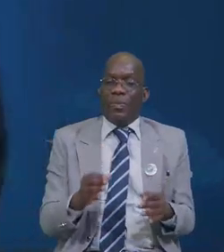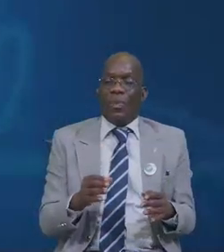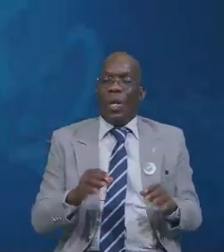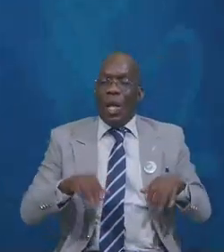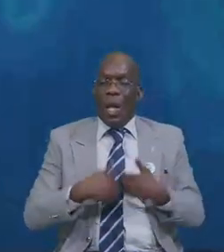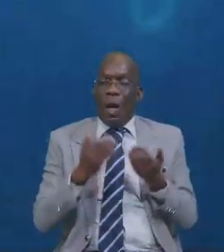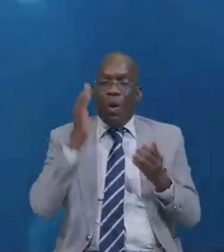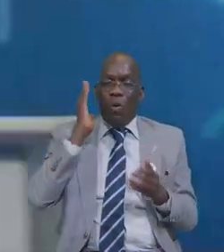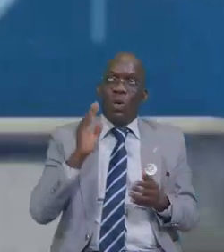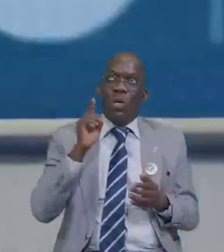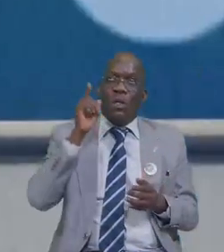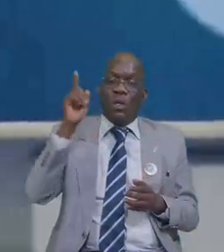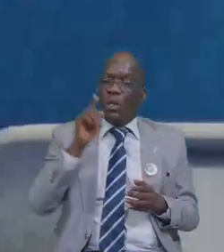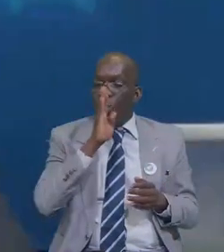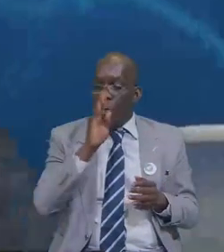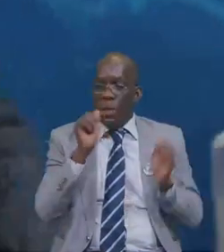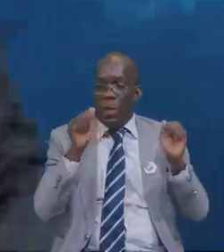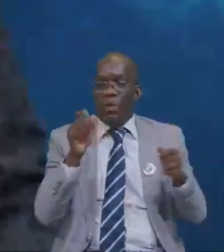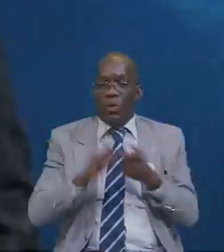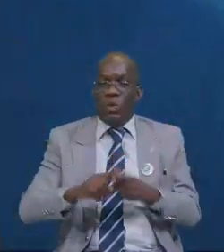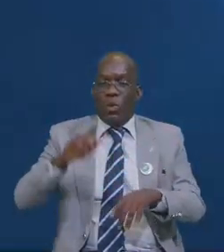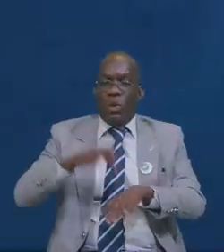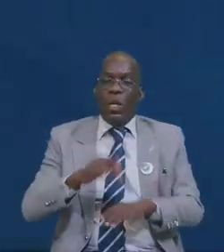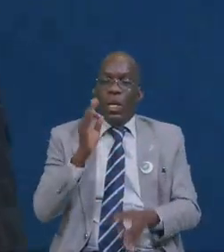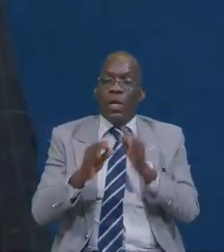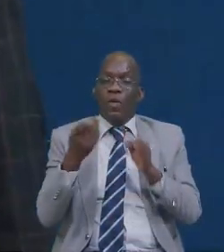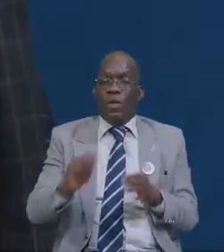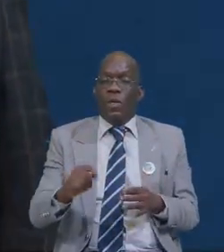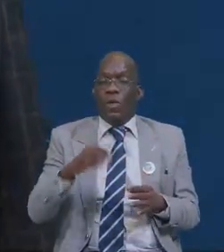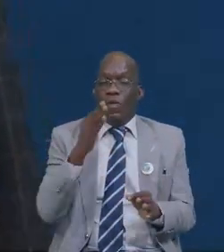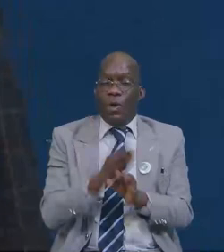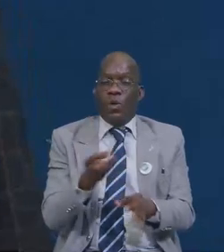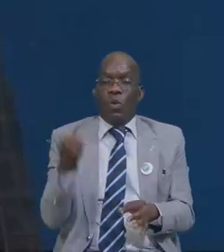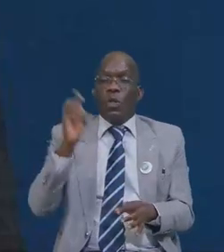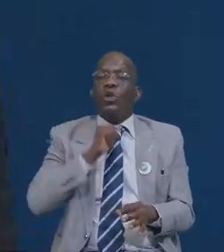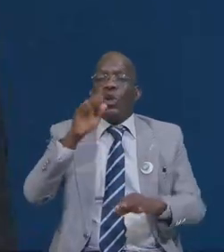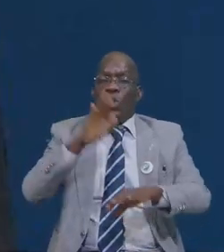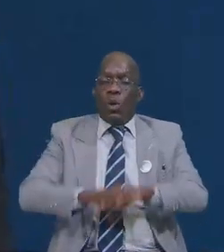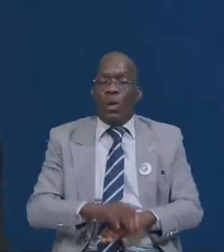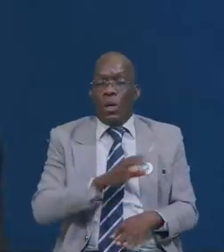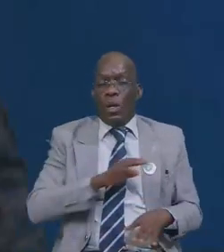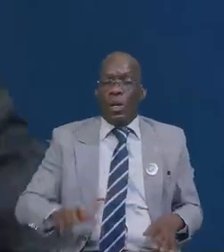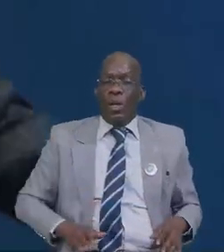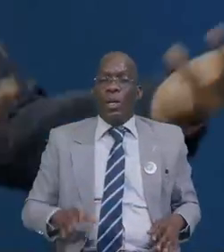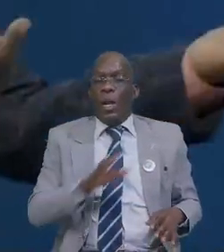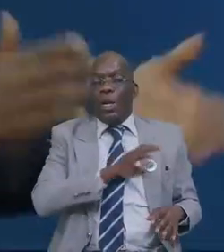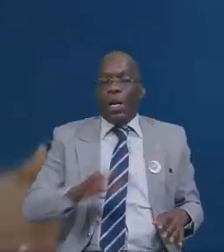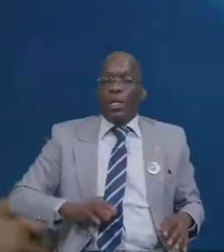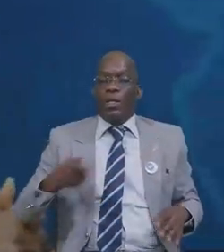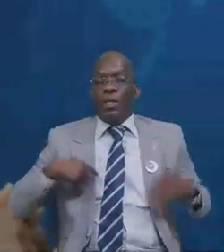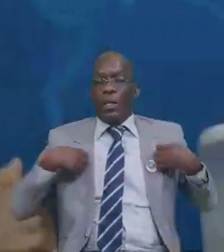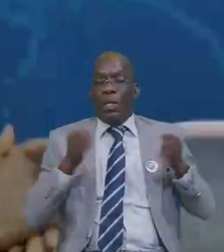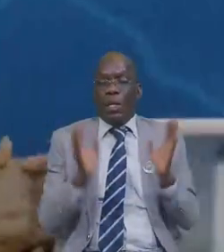le toucher ses vêtements? Si sa foi n'était pas concentrée, Christ le